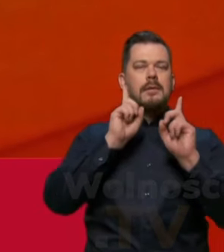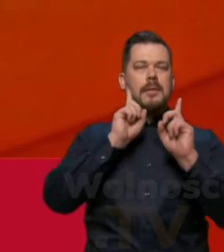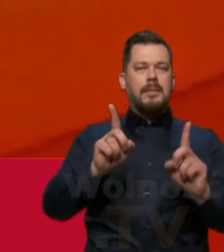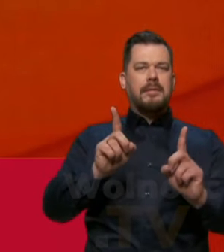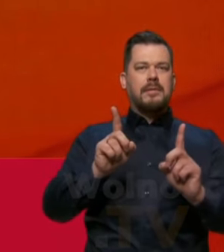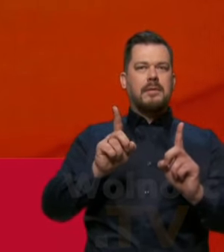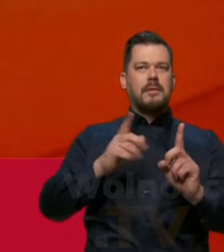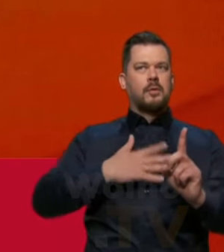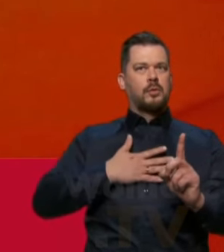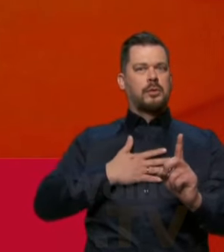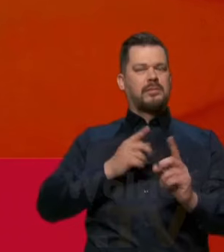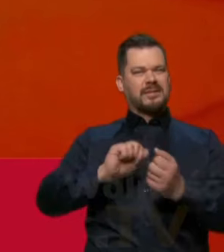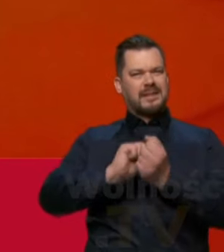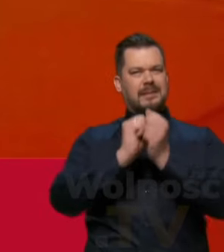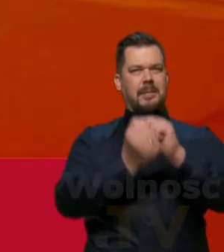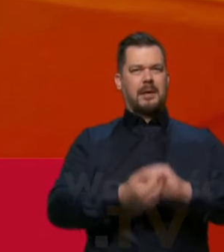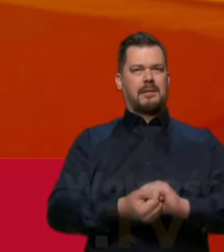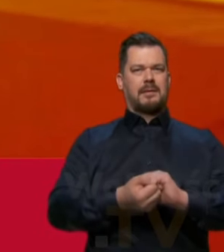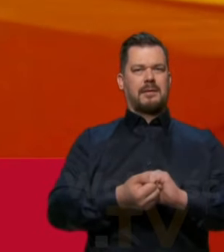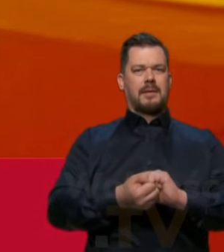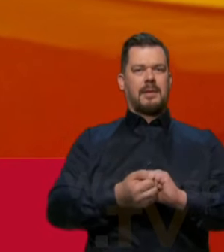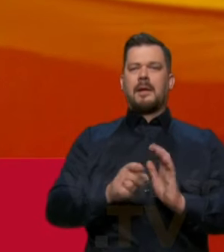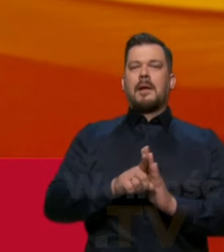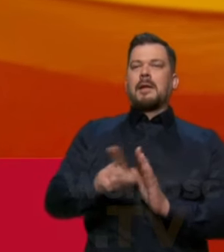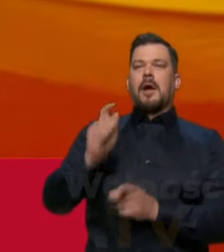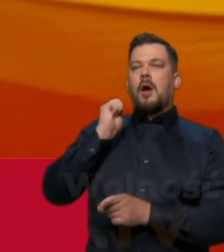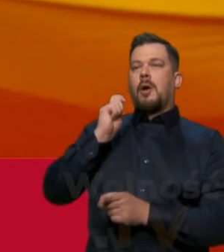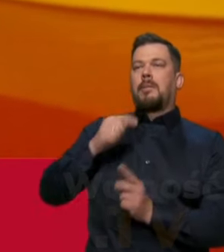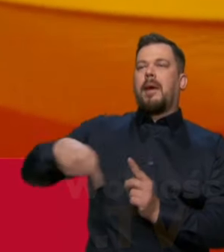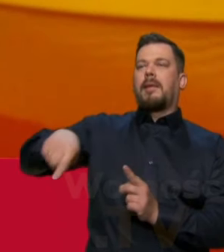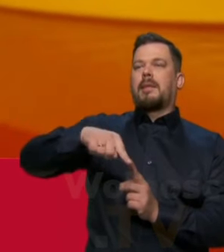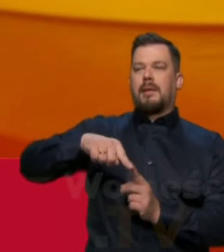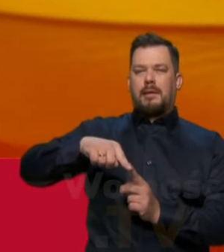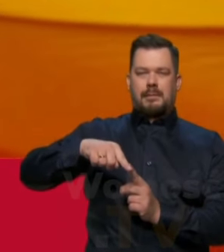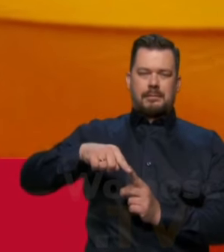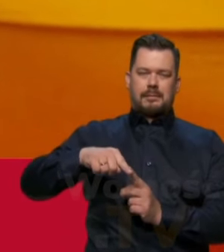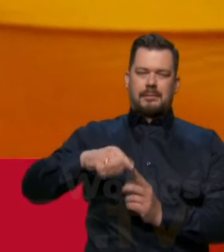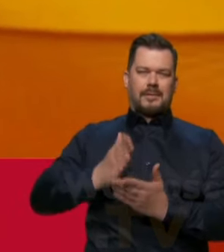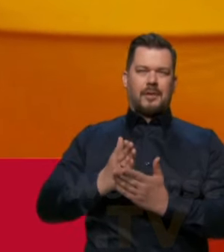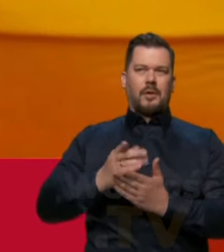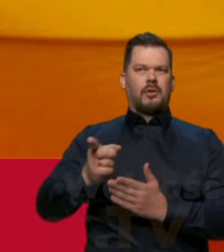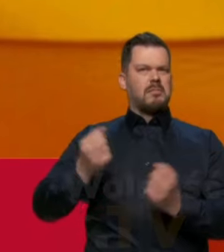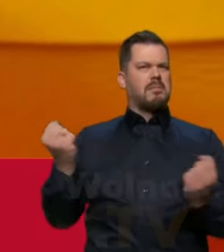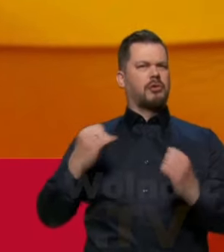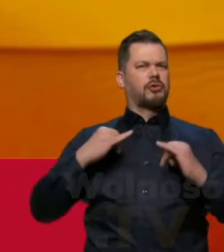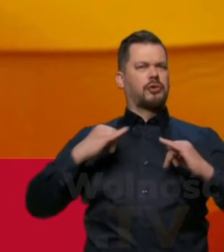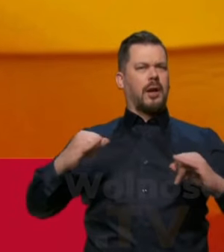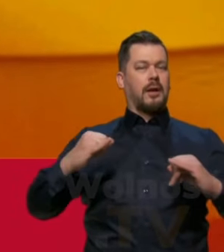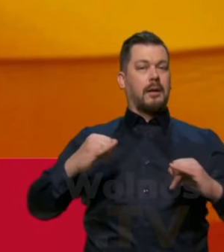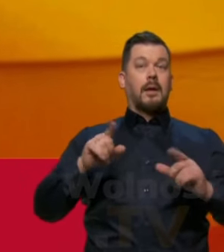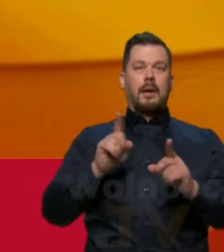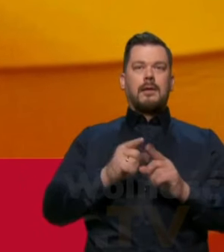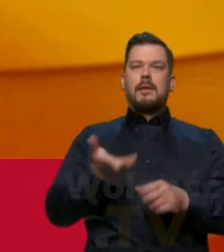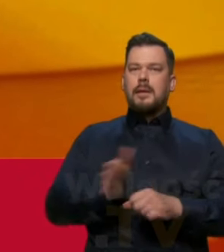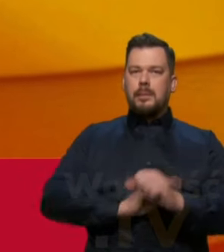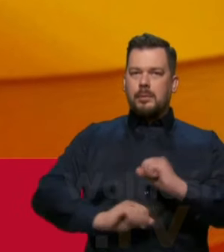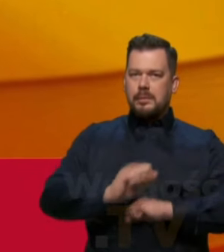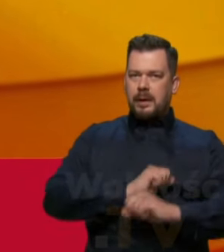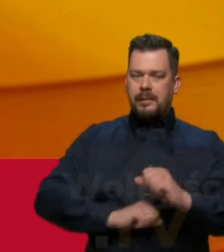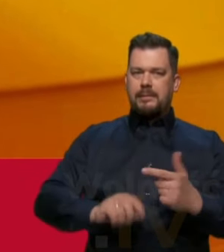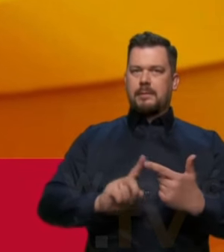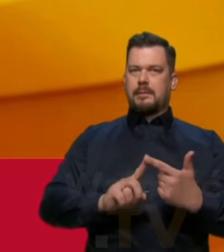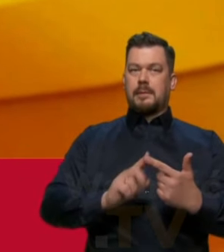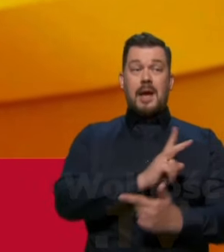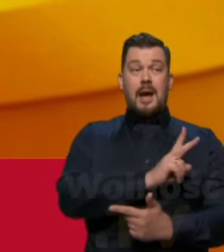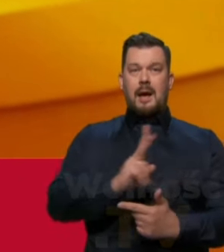i wyczuwalnym dla mieszkańców. Nie tylko dla kobiet, które tutaj w Warszawie są szczególnie silne, ale także dla osób z niepełnosprawnościami, by każda